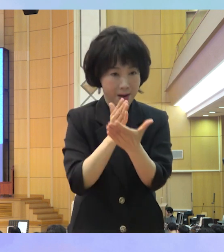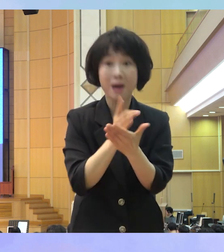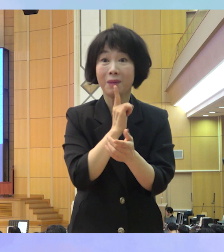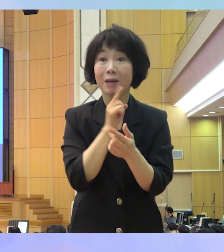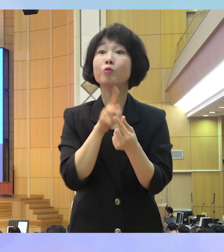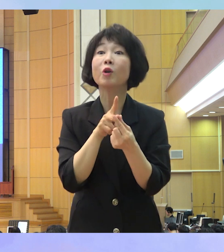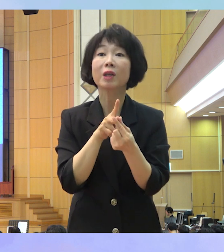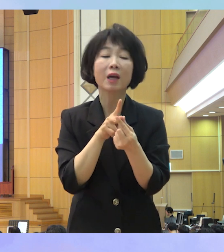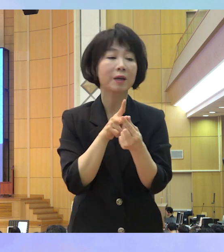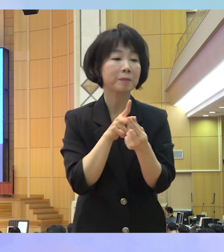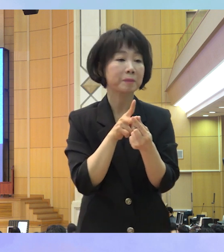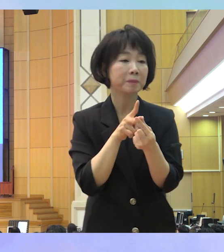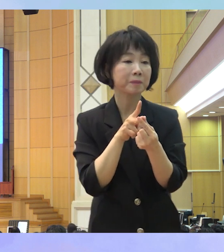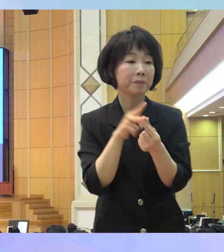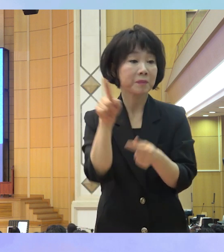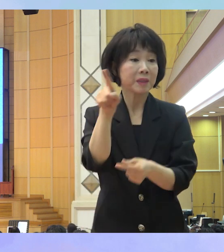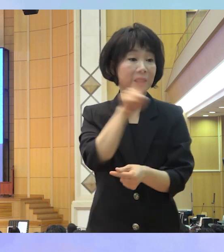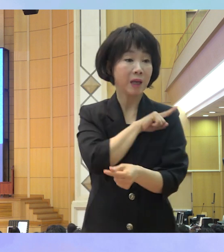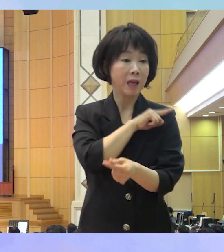그리고 제